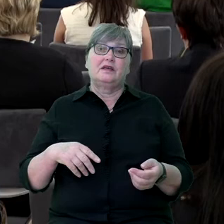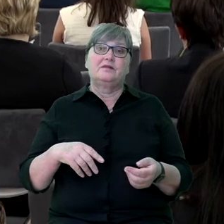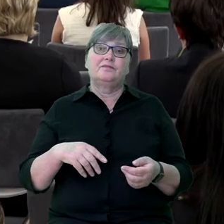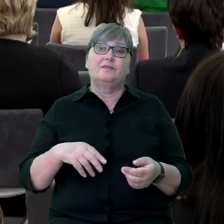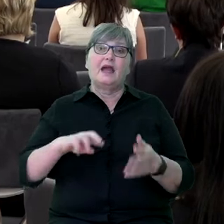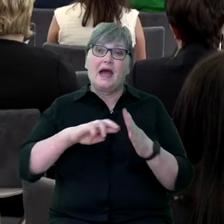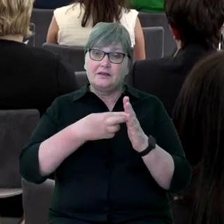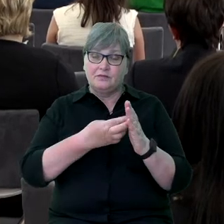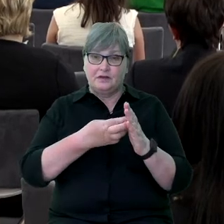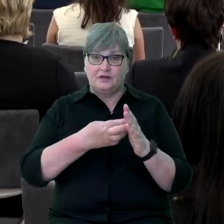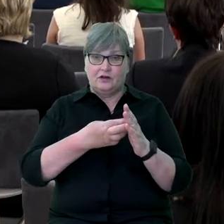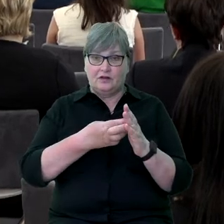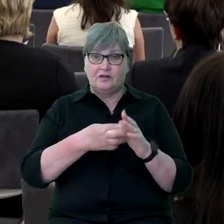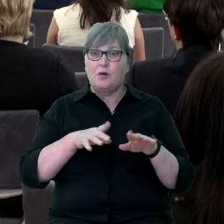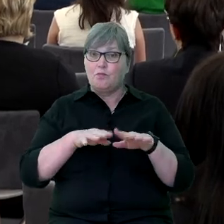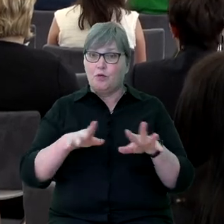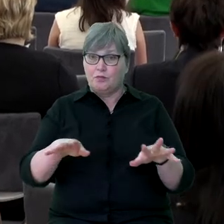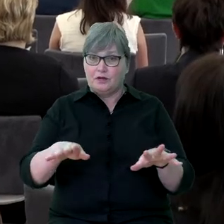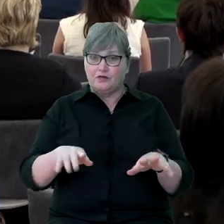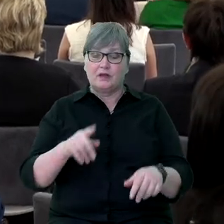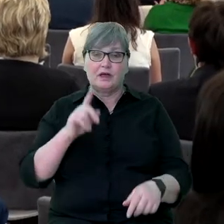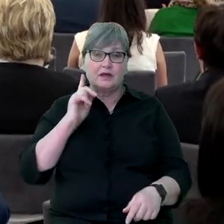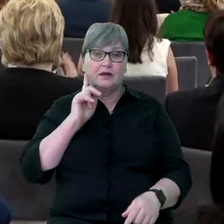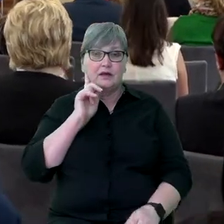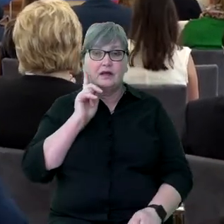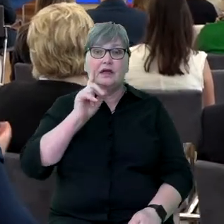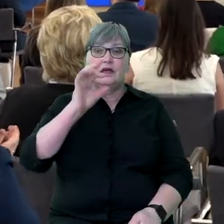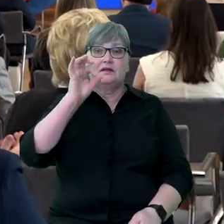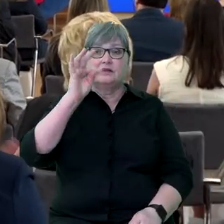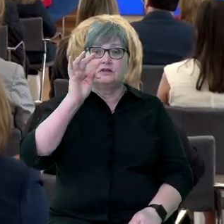pana sędziego Marka Stojanowskiego,